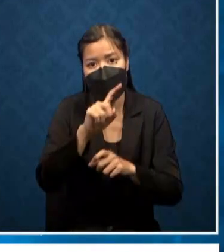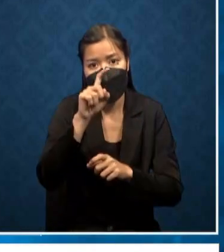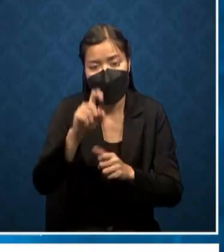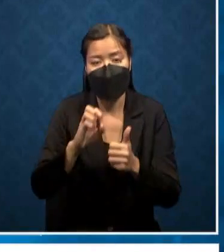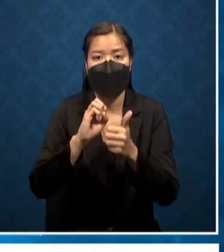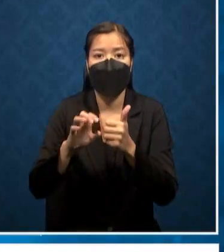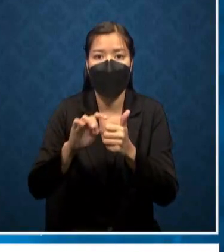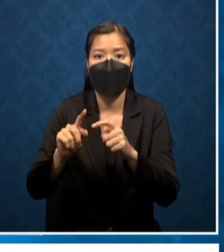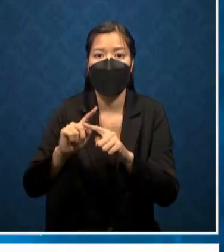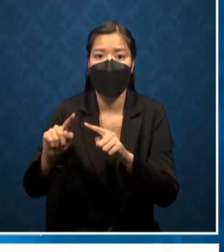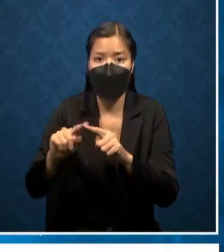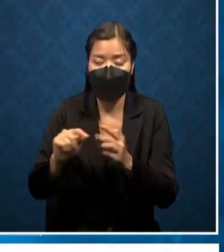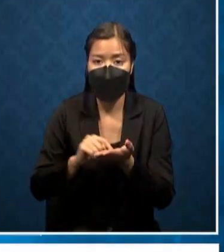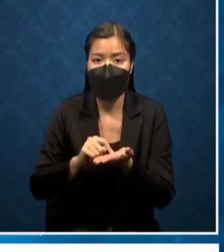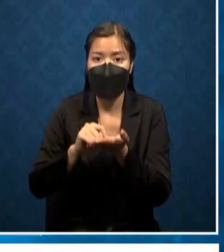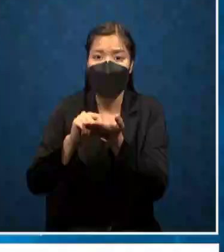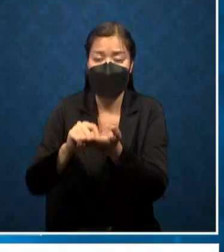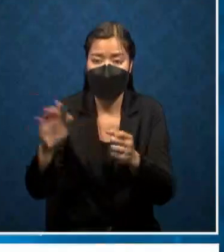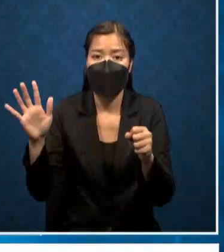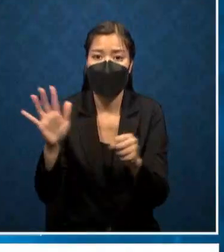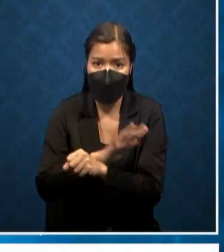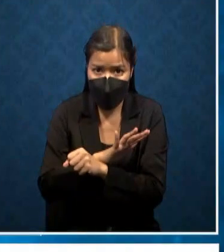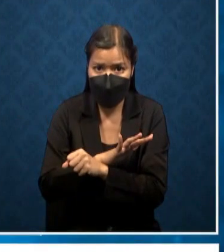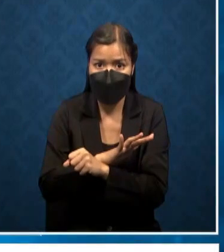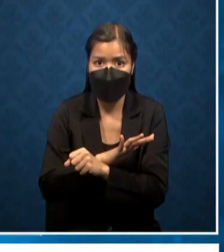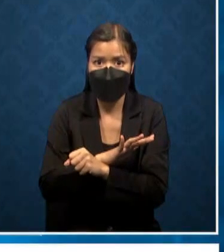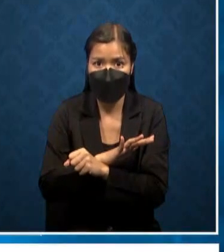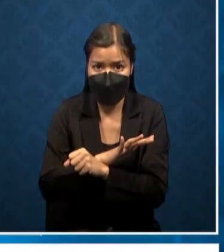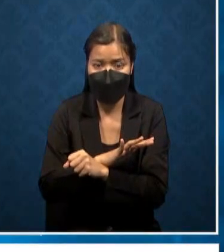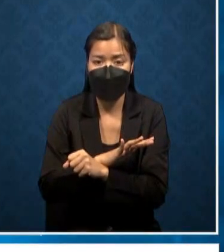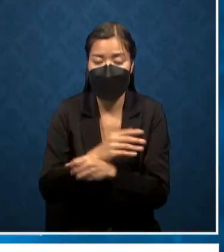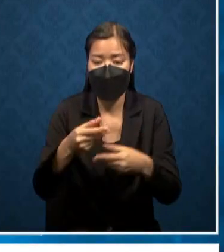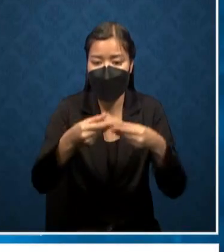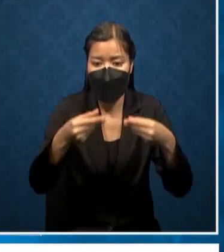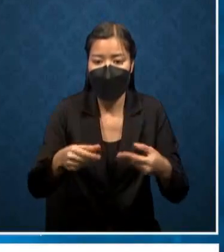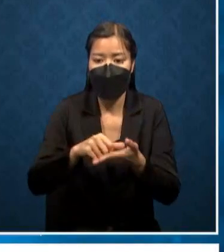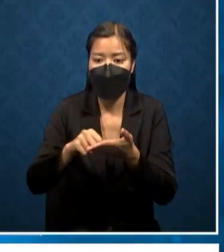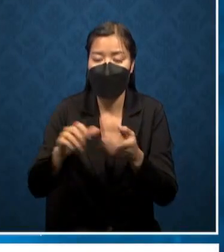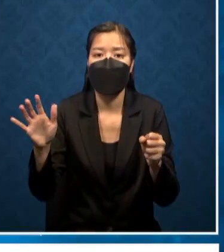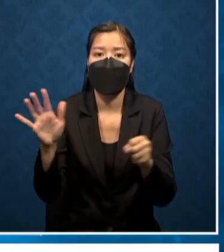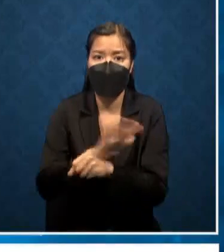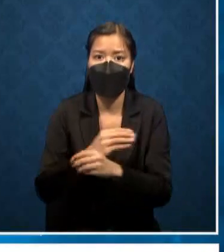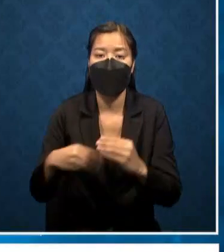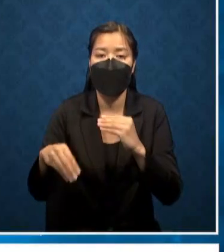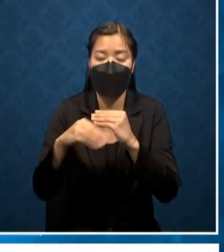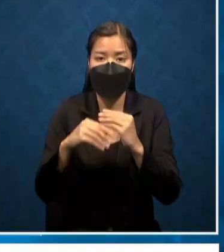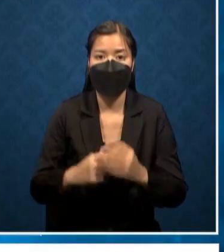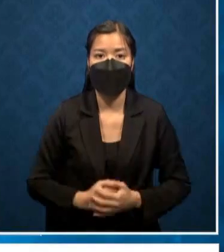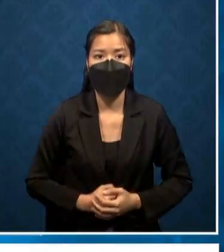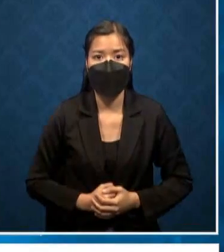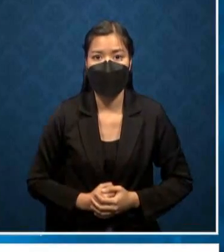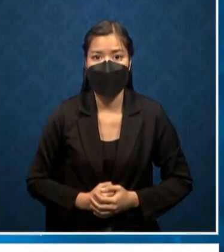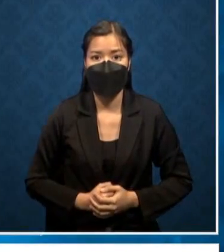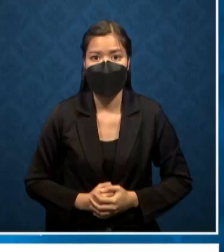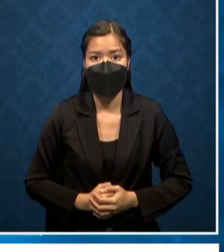นะให้มีการดำเนินการให้ครบถ้วนและสมบูรณ์ยิ่งขึ้นในรายงานฉบับนี้ด้วยข้อสังเกตได้แบ่งออกเ